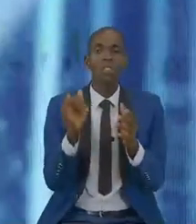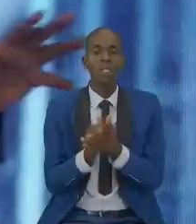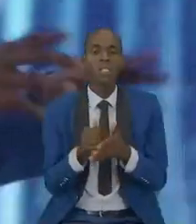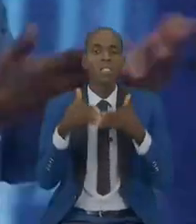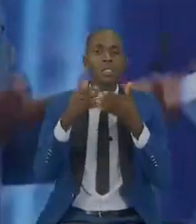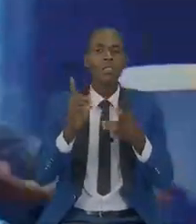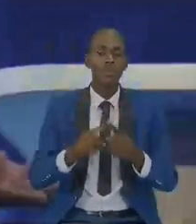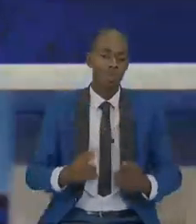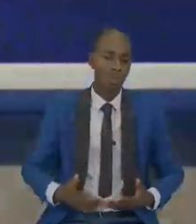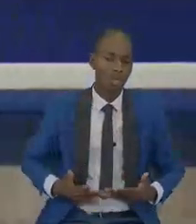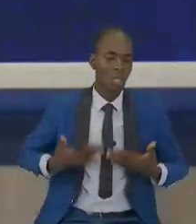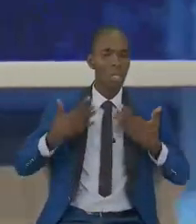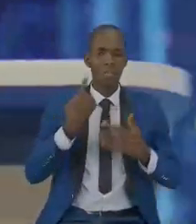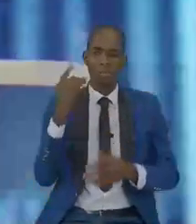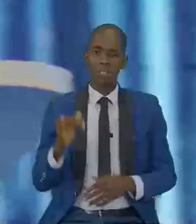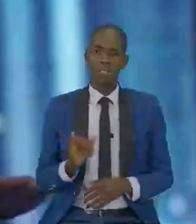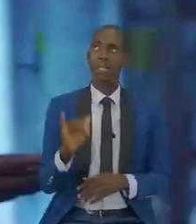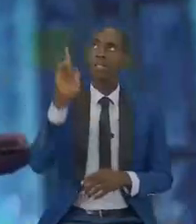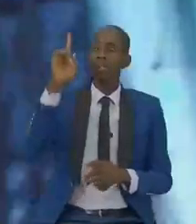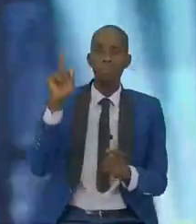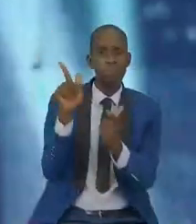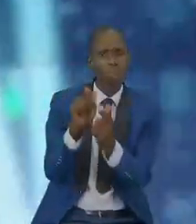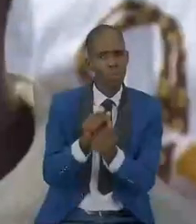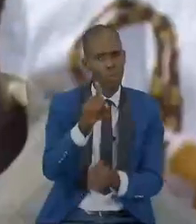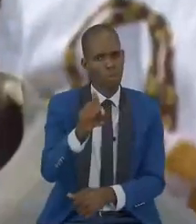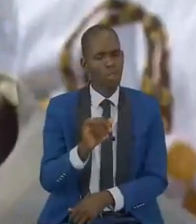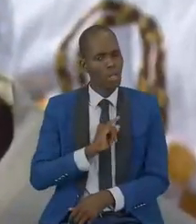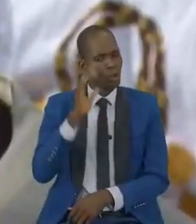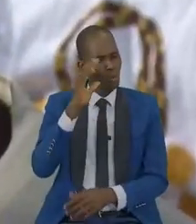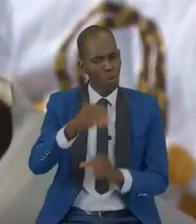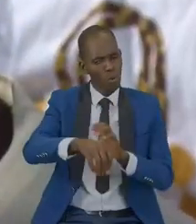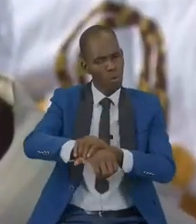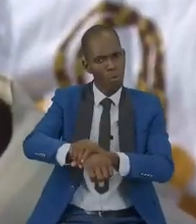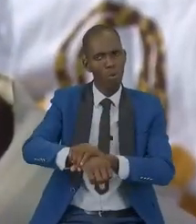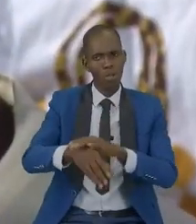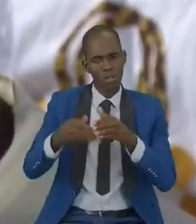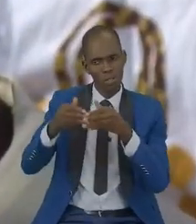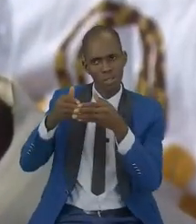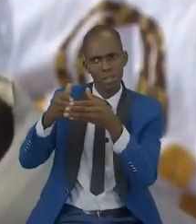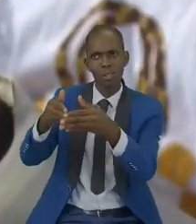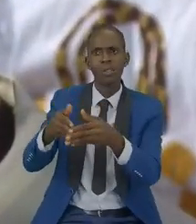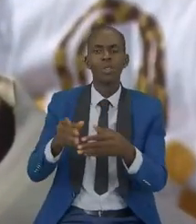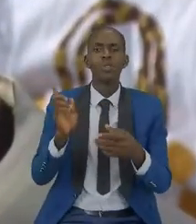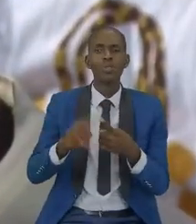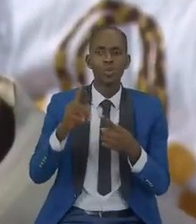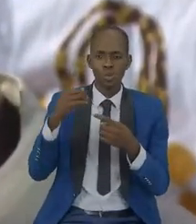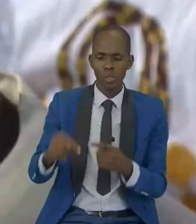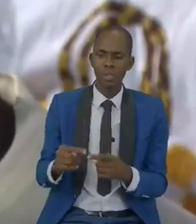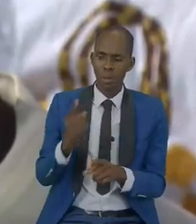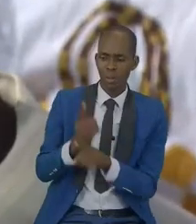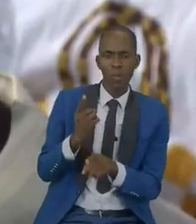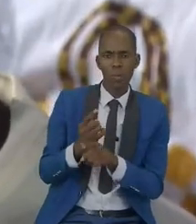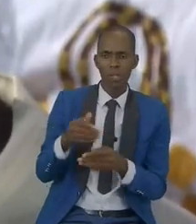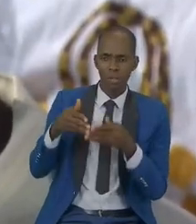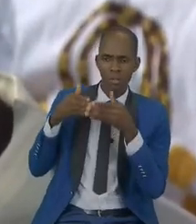conduit à la voie guidée qui mène à la vie éternelle. Il vient à toi aujourd'hui et te dit, je vais tenir ta main, je